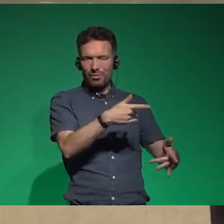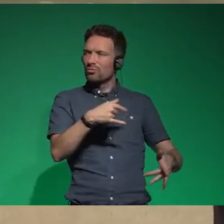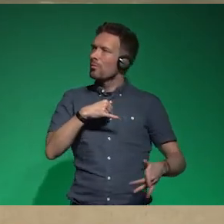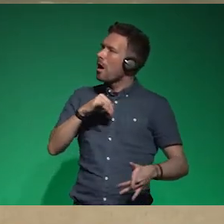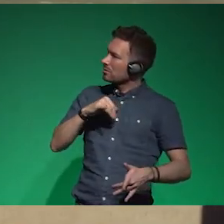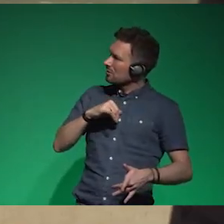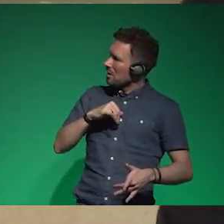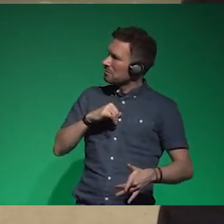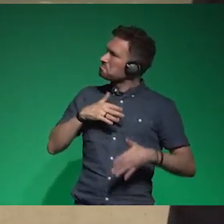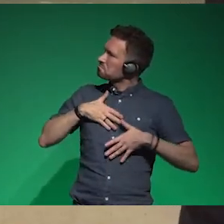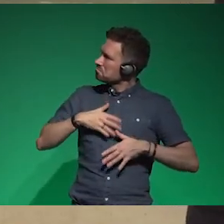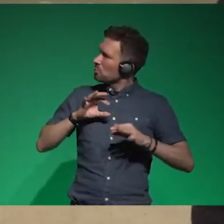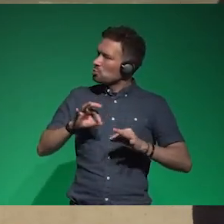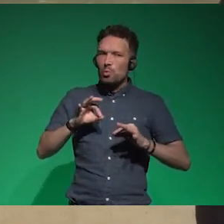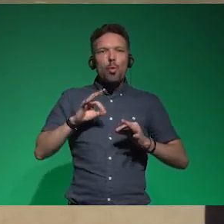add also. Okay.